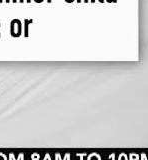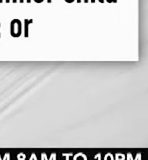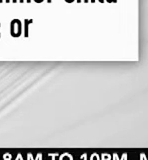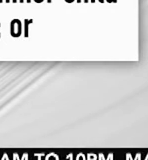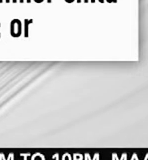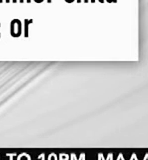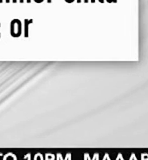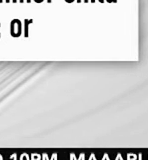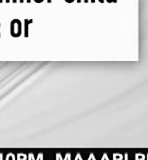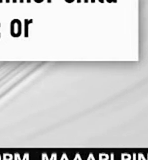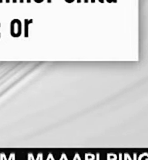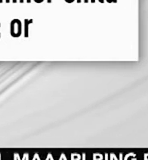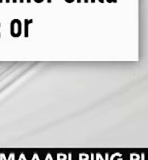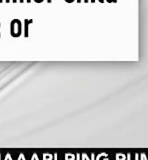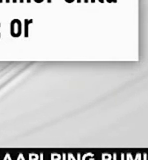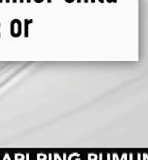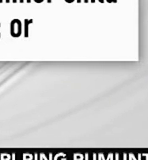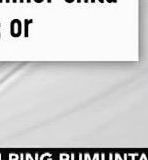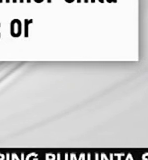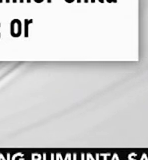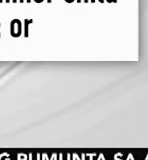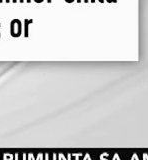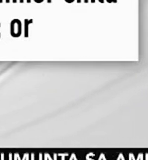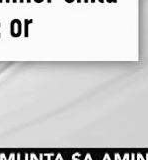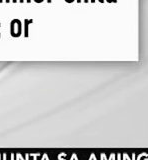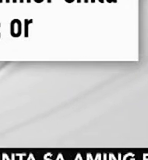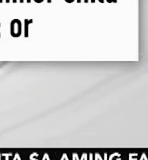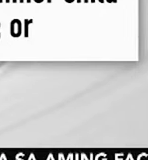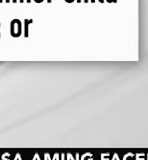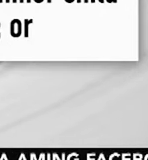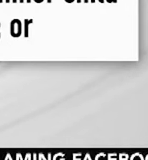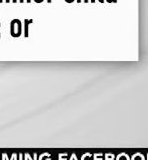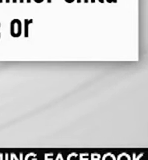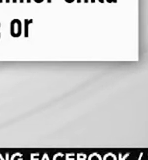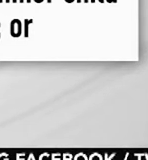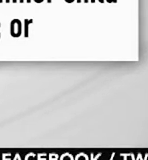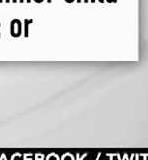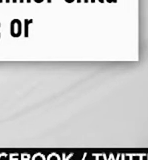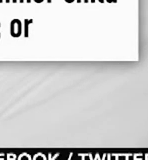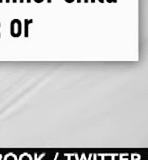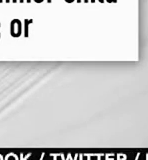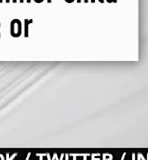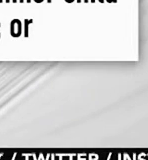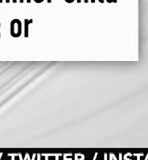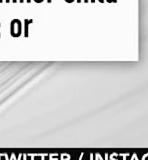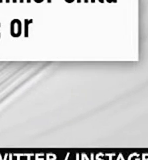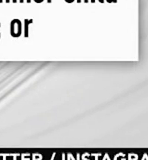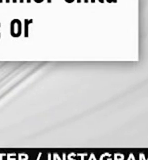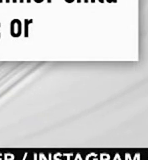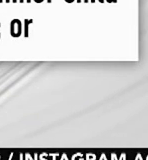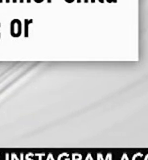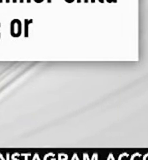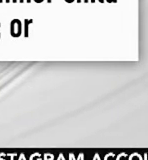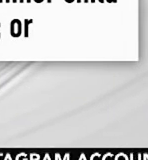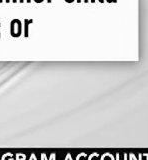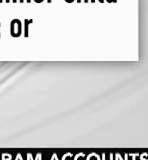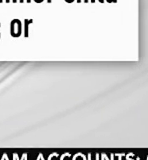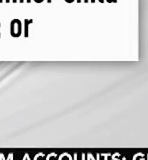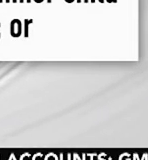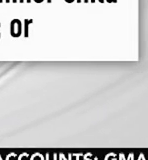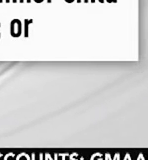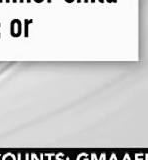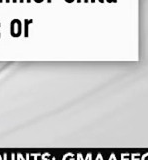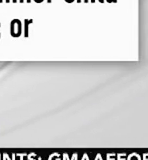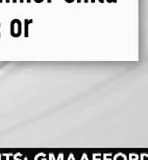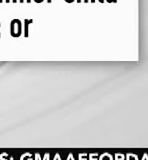15 pababa kung magtatrabaho siya sa ilalim ng patnubay ng kanyang magulang o guardian at dapat ay nakakapasok pa